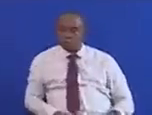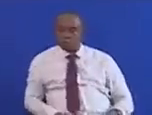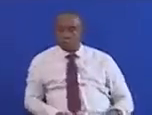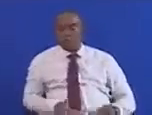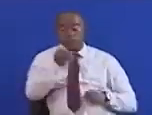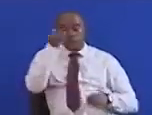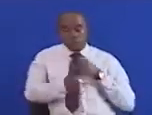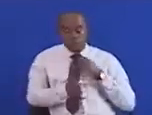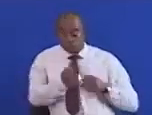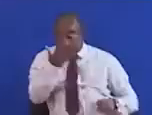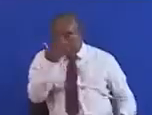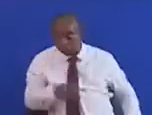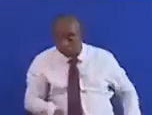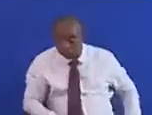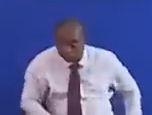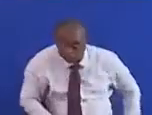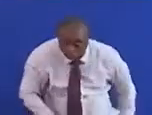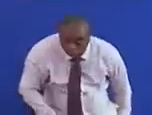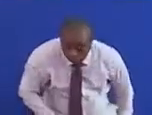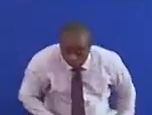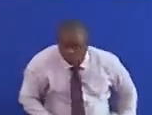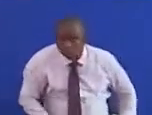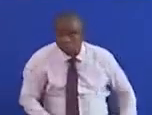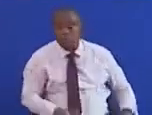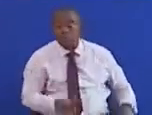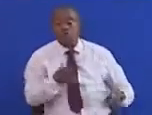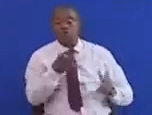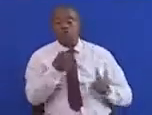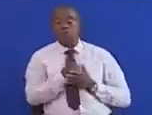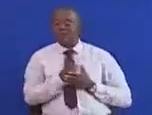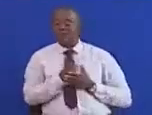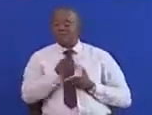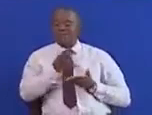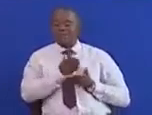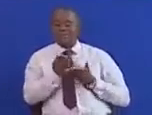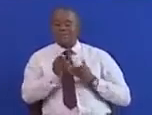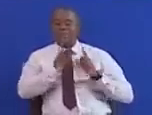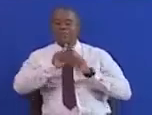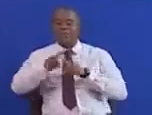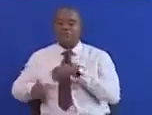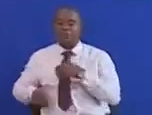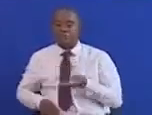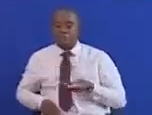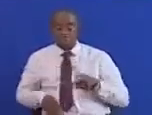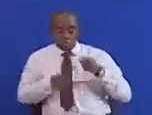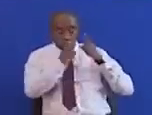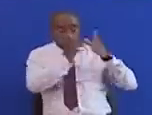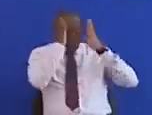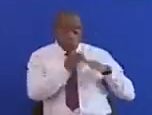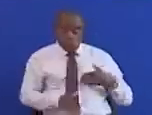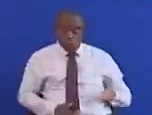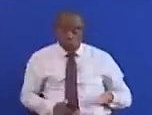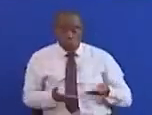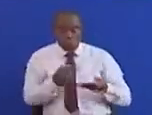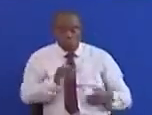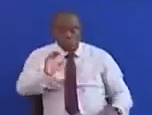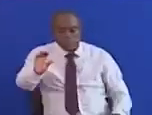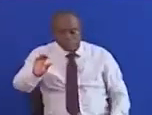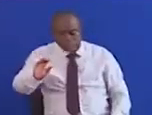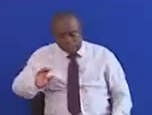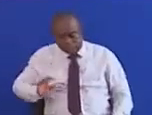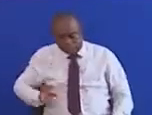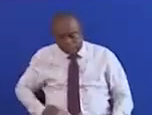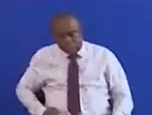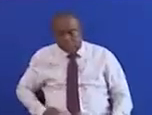Mheshimiwa Spika, la tano, tumepata cases mwisho, wako hata walimu wakuu ambao wamepokea fedha